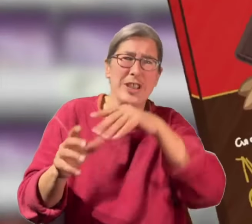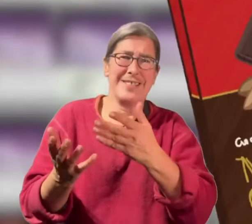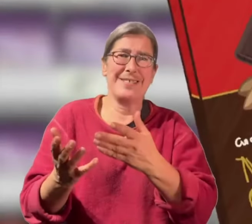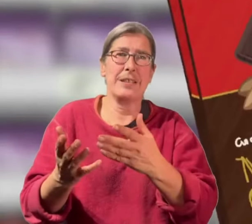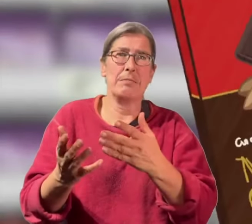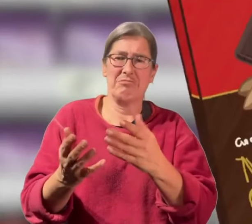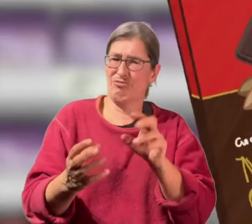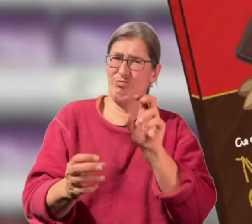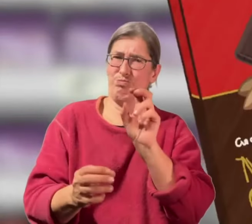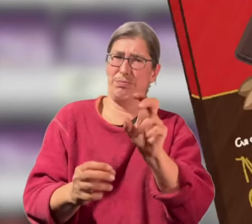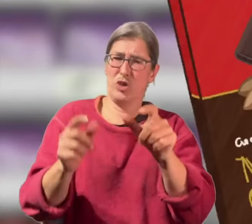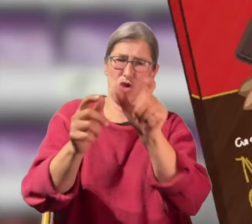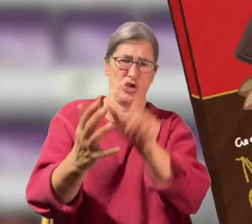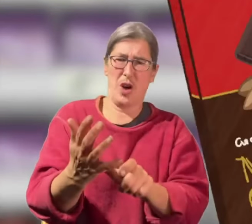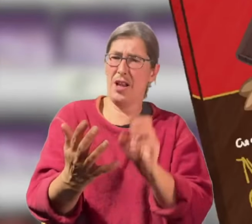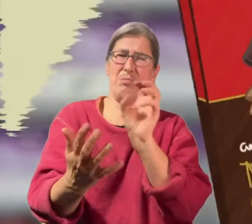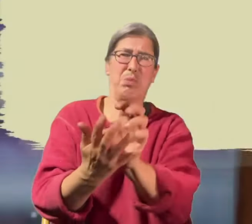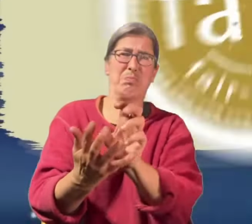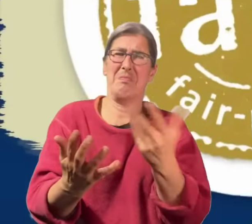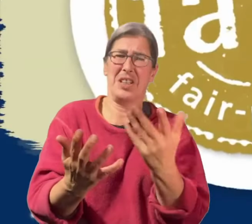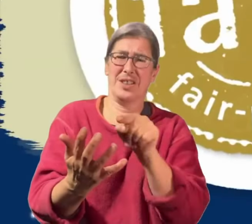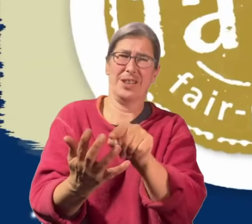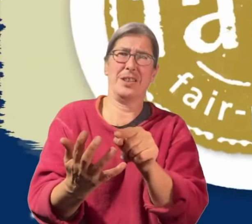Aber was ist das für ein Zeichen auf der Schokolade?